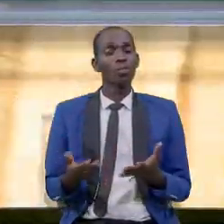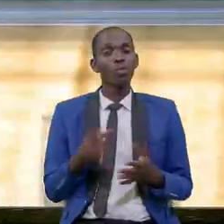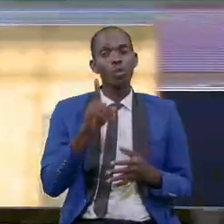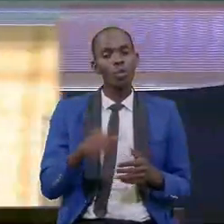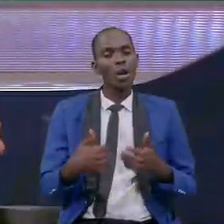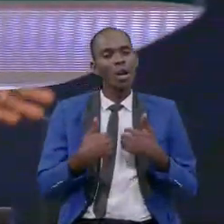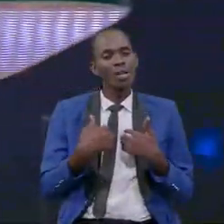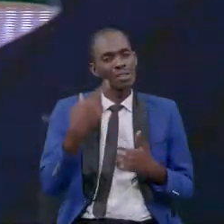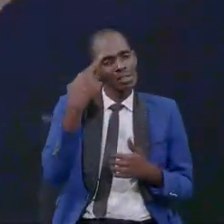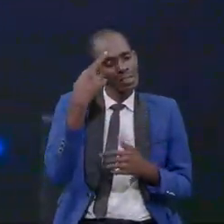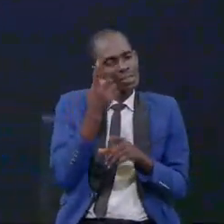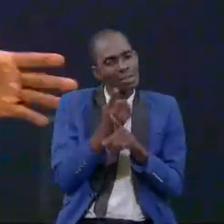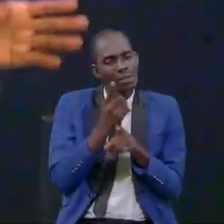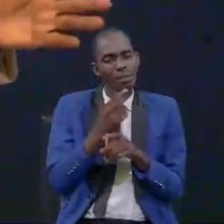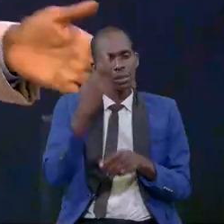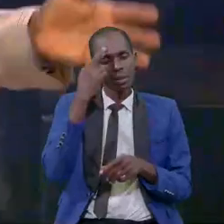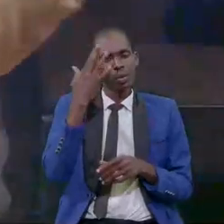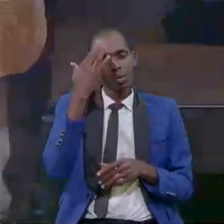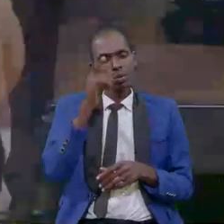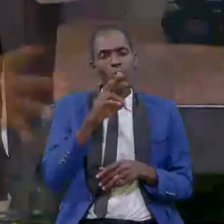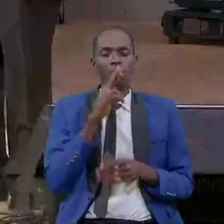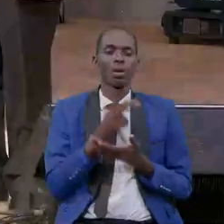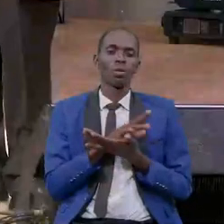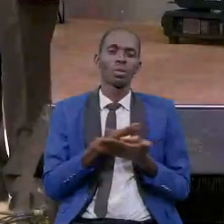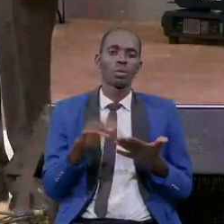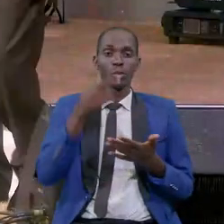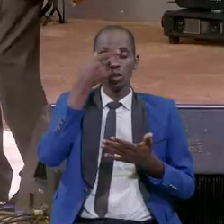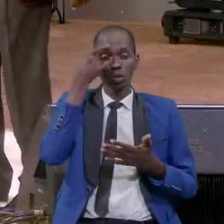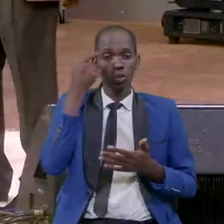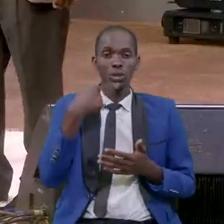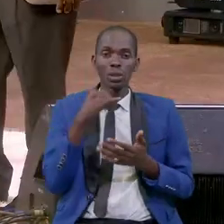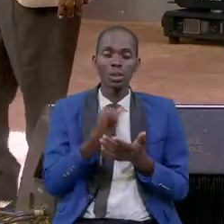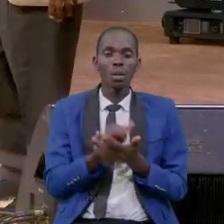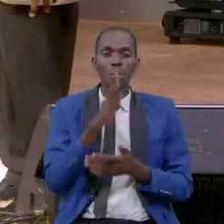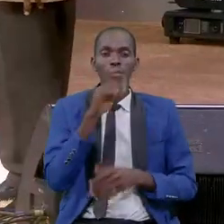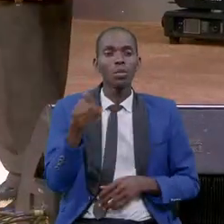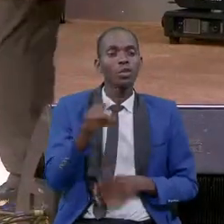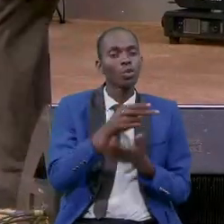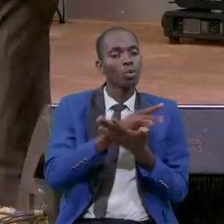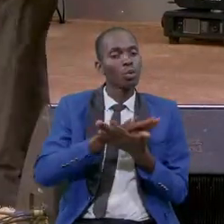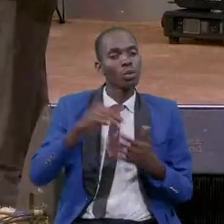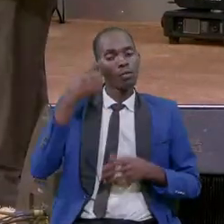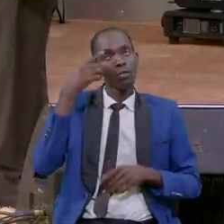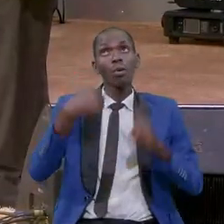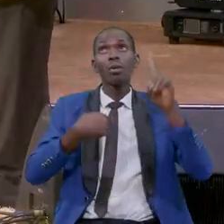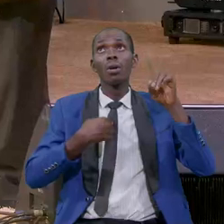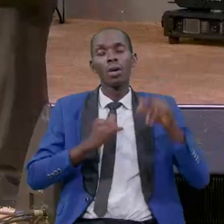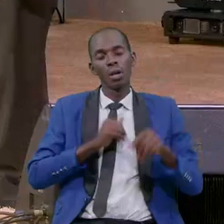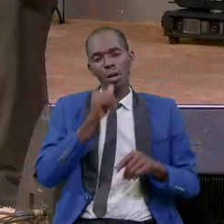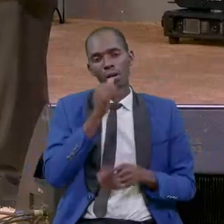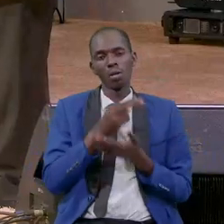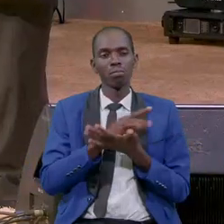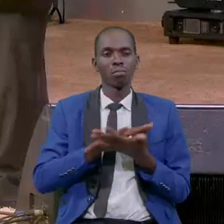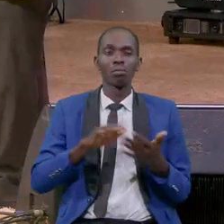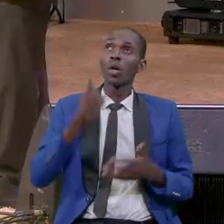la bonne raison. Il dit, vous serez saint car je suis saint. Dieu est saint.